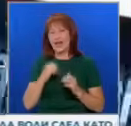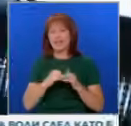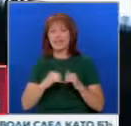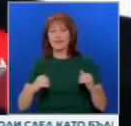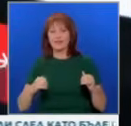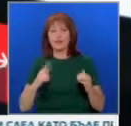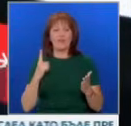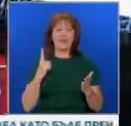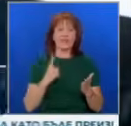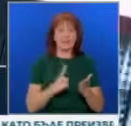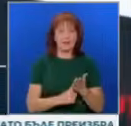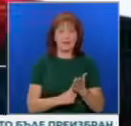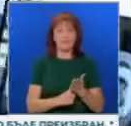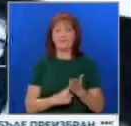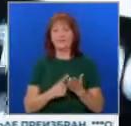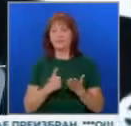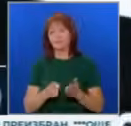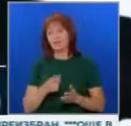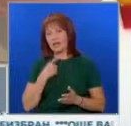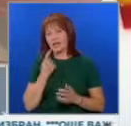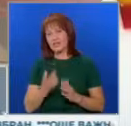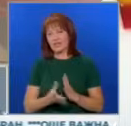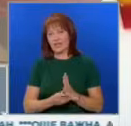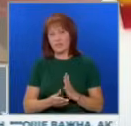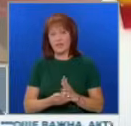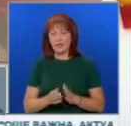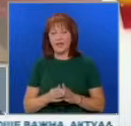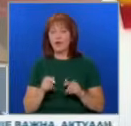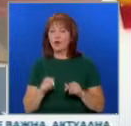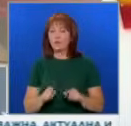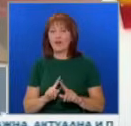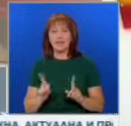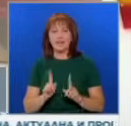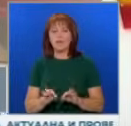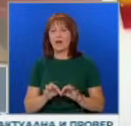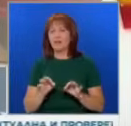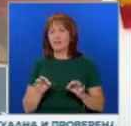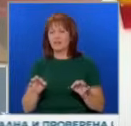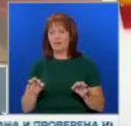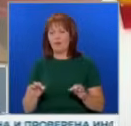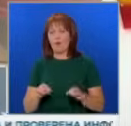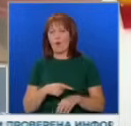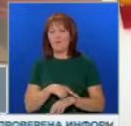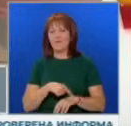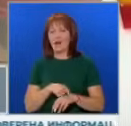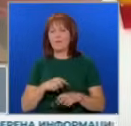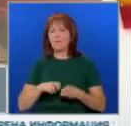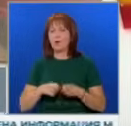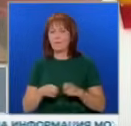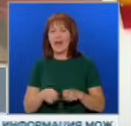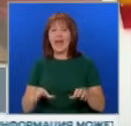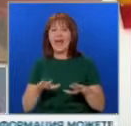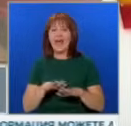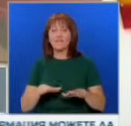на системен администратор, казват експертите. Това няма да е дългосрочен проблем, но ефектът ще бъде най-вече